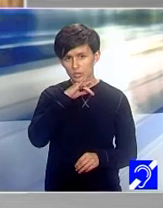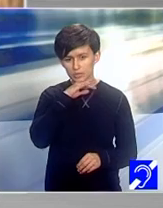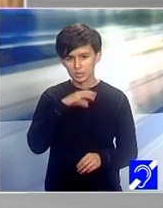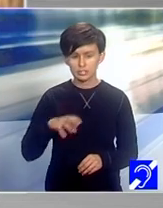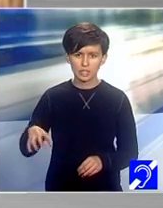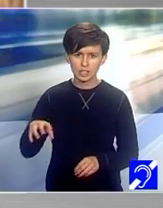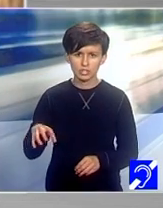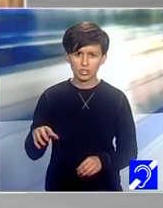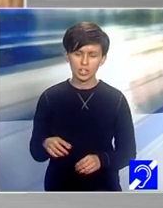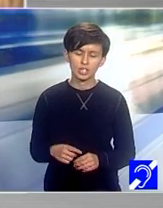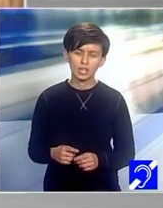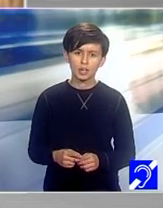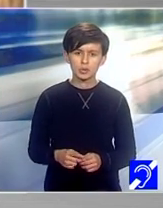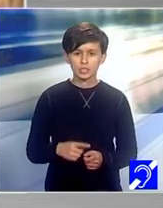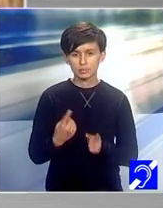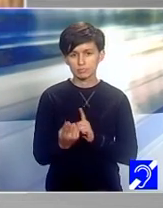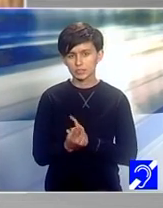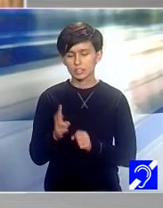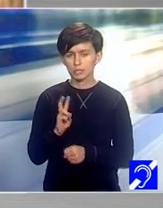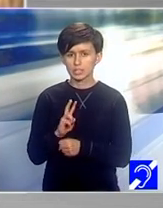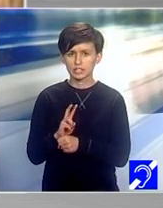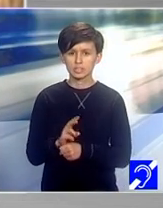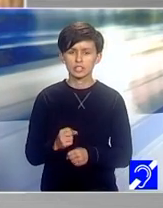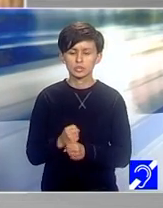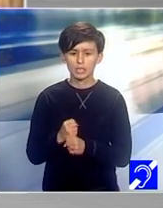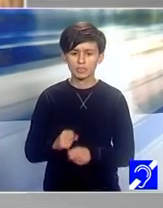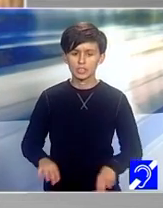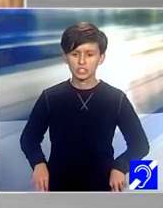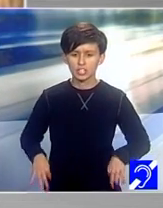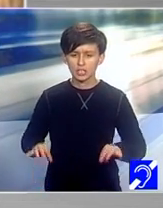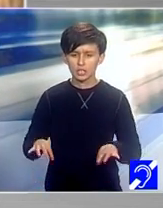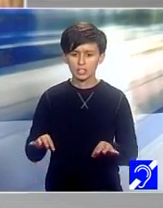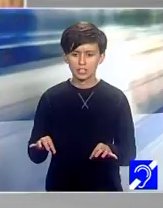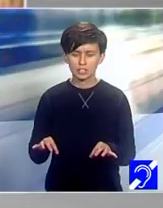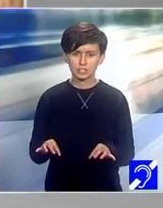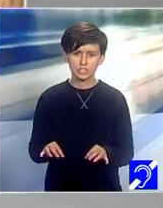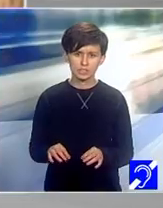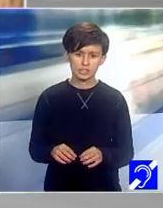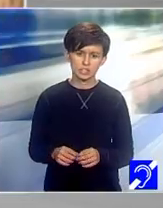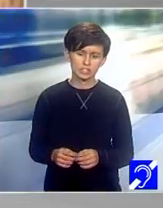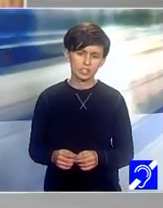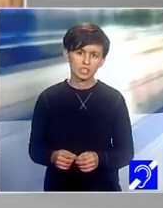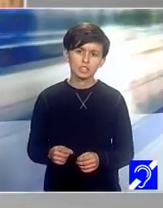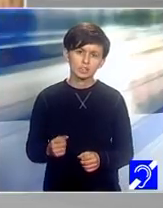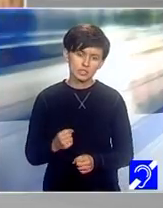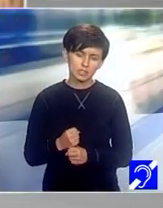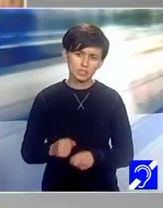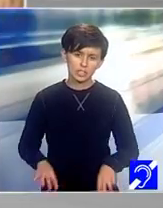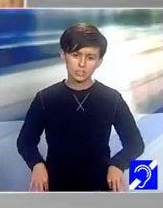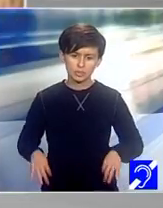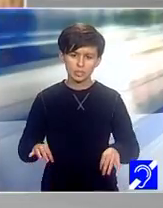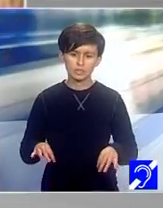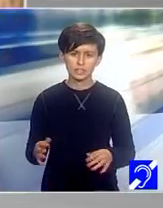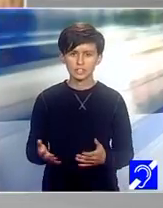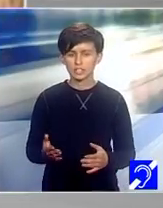reorientat atenția dinspre a face investiții edilitare înspre a face investiții care sprijină infrastructura culturală a orașului